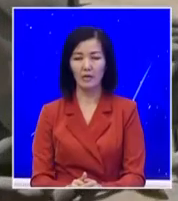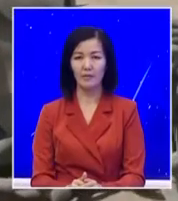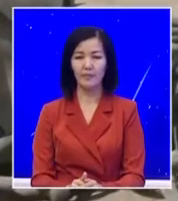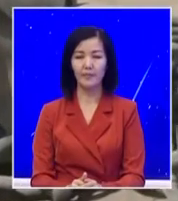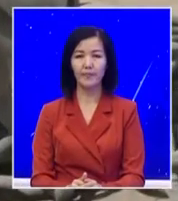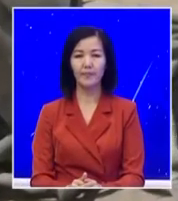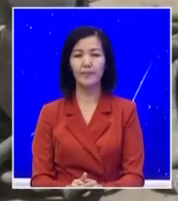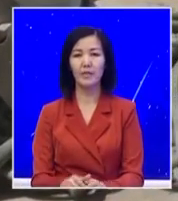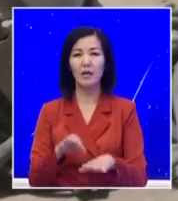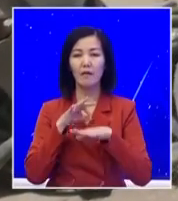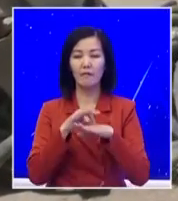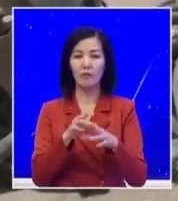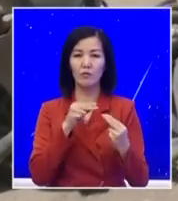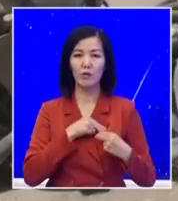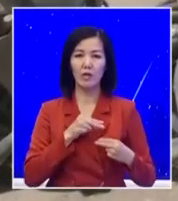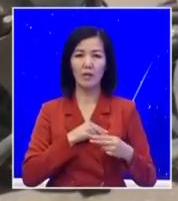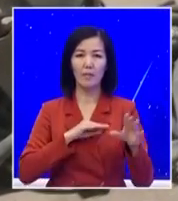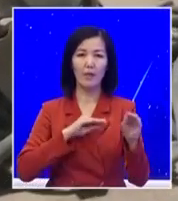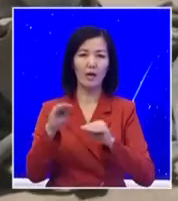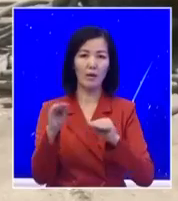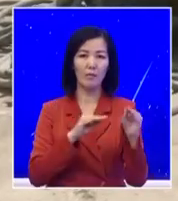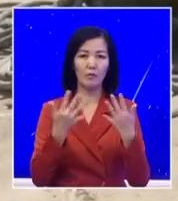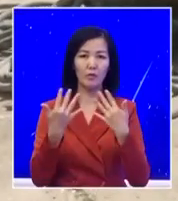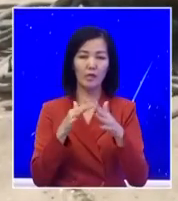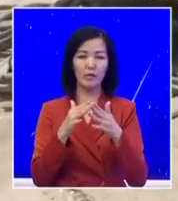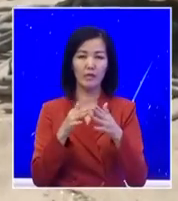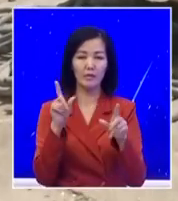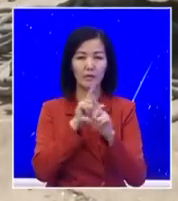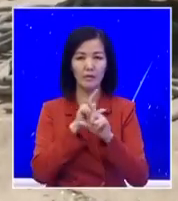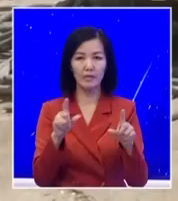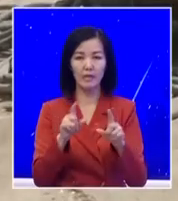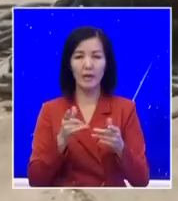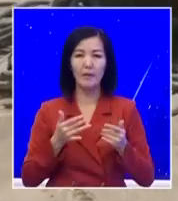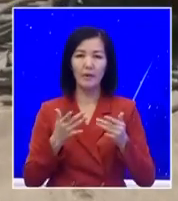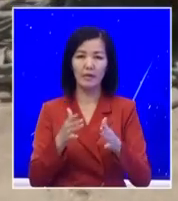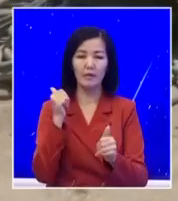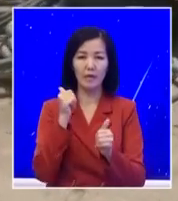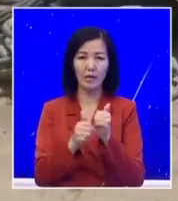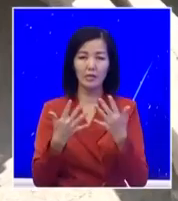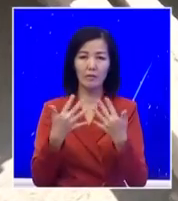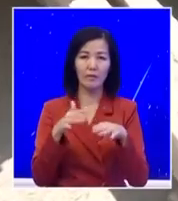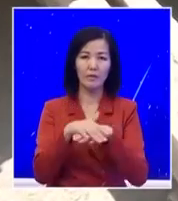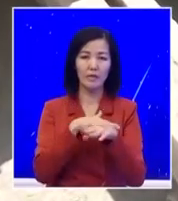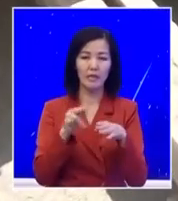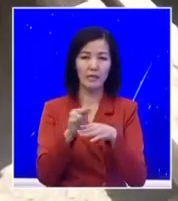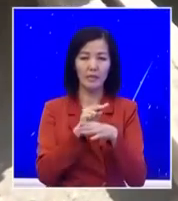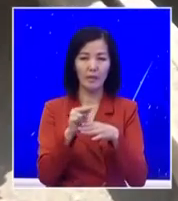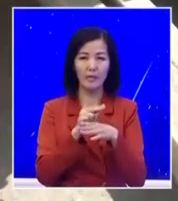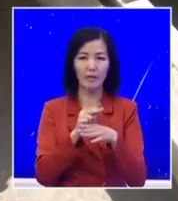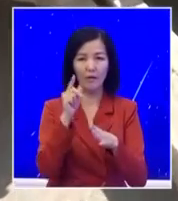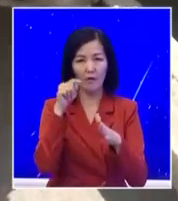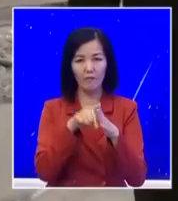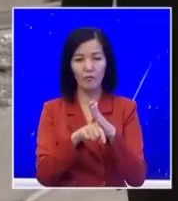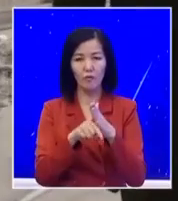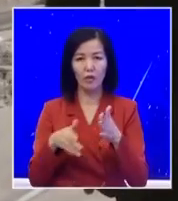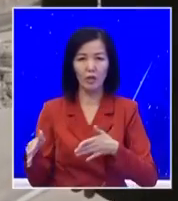Кроме того, ведутся работы по благоустройству населенных пунктов. В зависимости от потребности каждого села будут отремонтированы